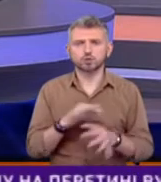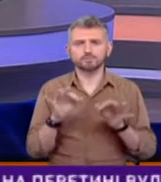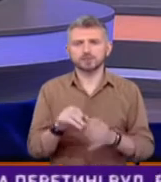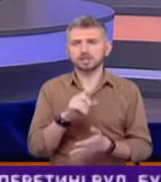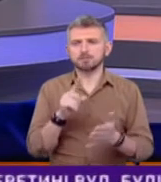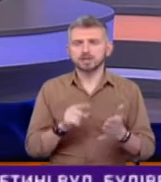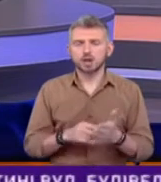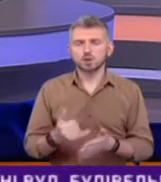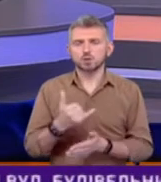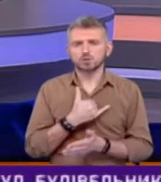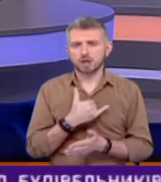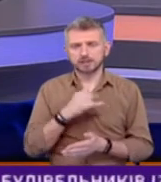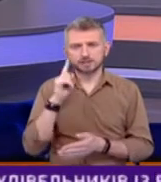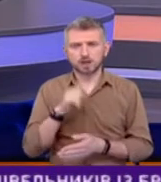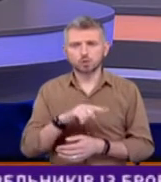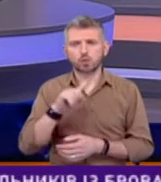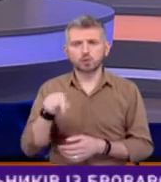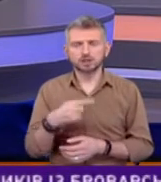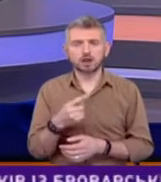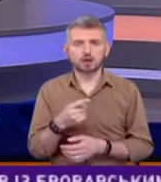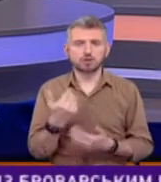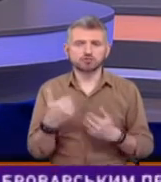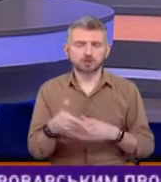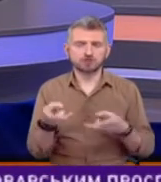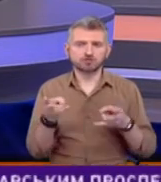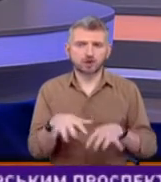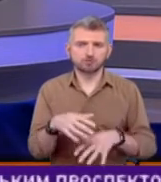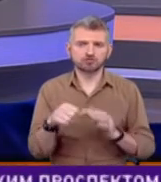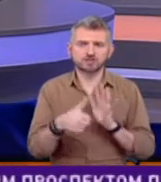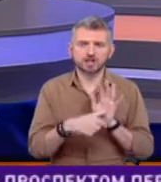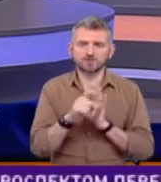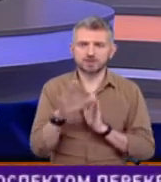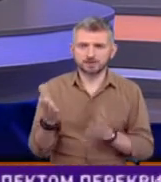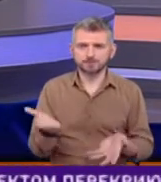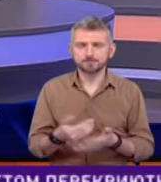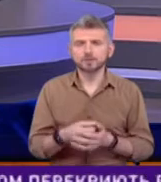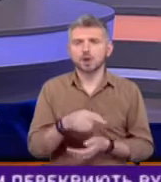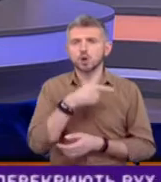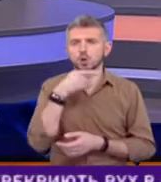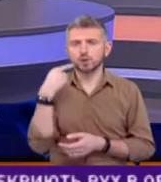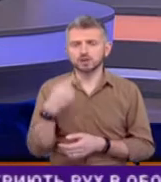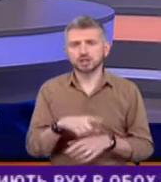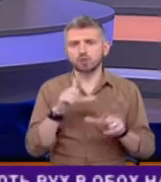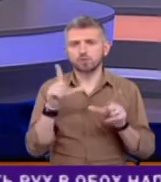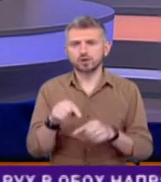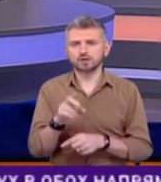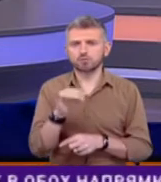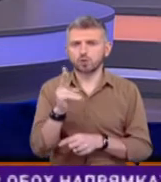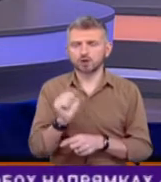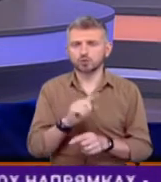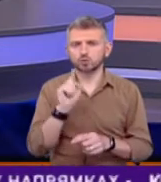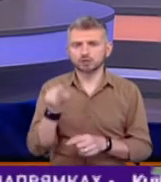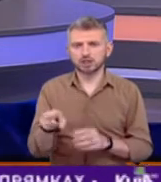запитання. В нас, знаєте, година, але раз, і вже там лишається яких 16 хвилин. Росія, поїздка Бойка туди